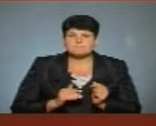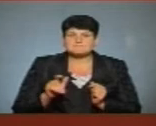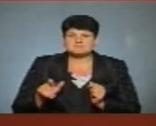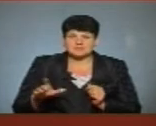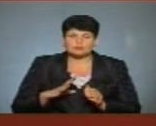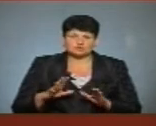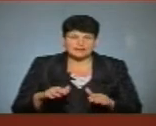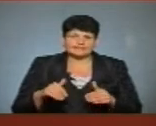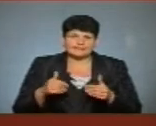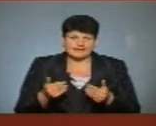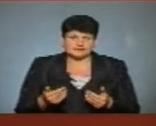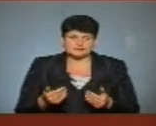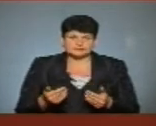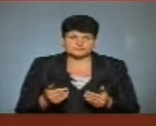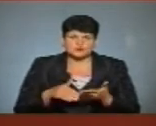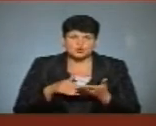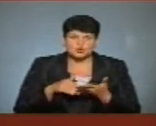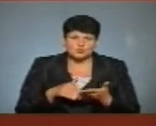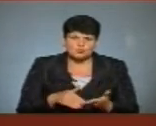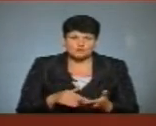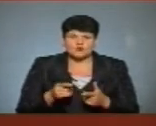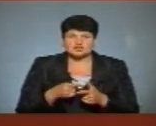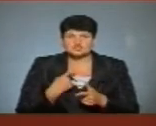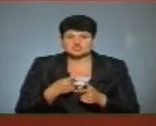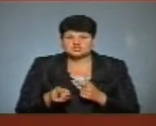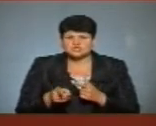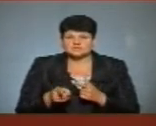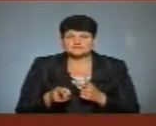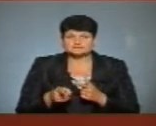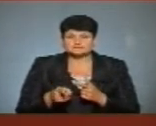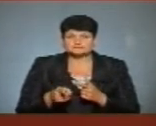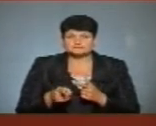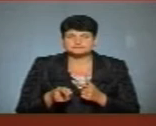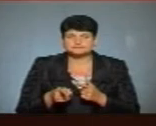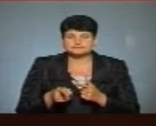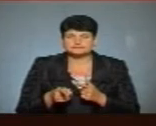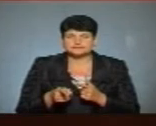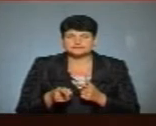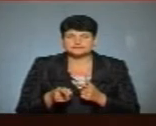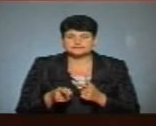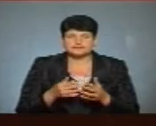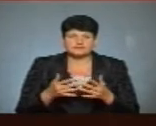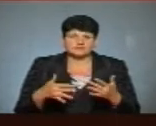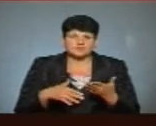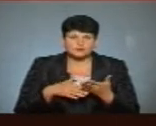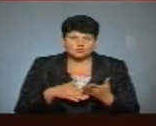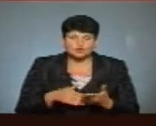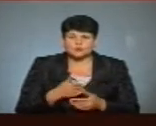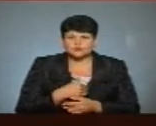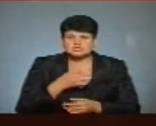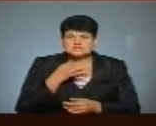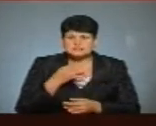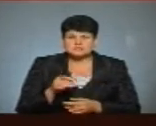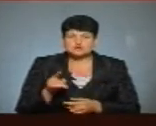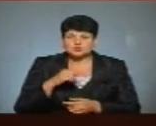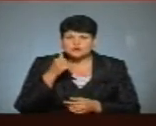була надана допомога чи певні допомоги, то хочеться сказати,